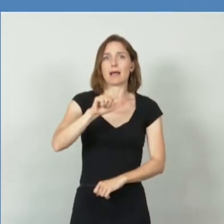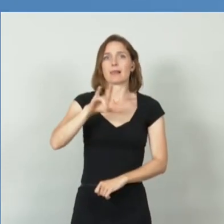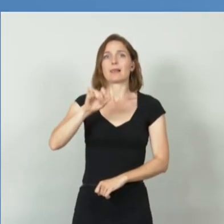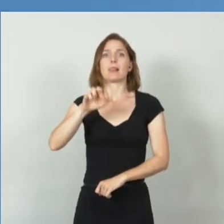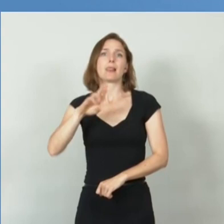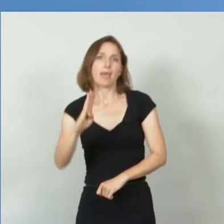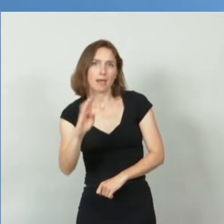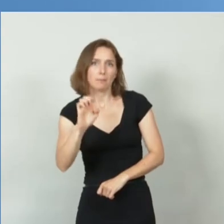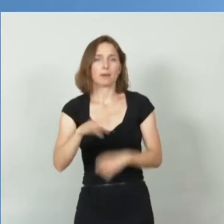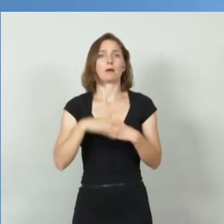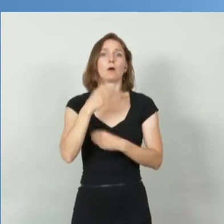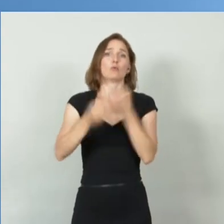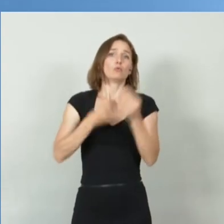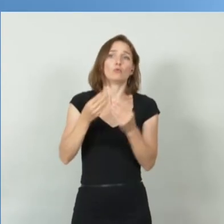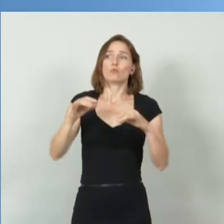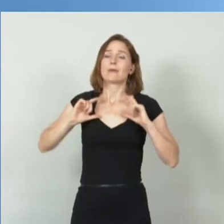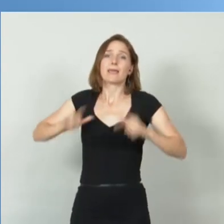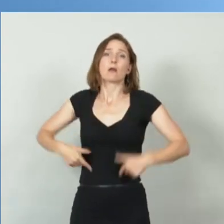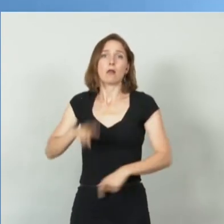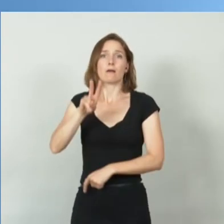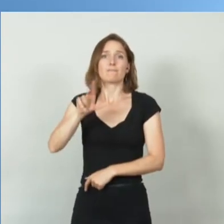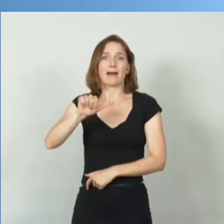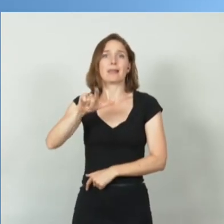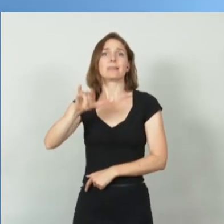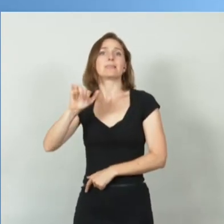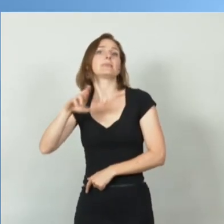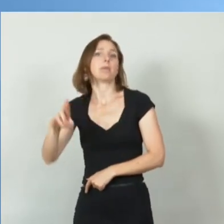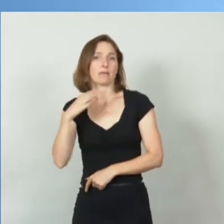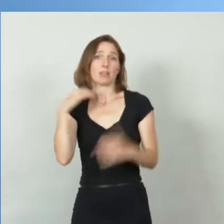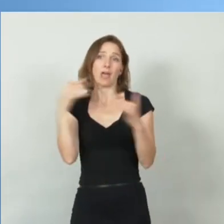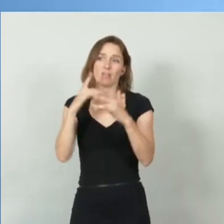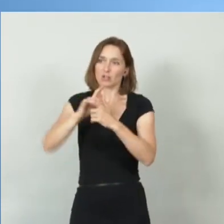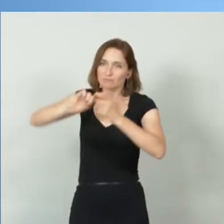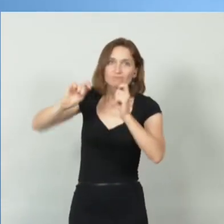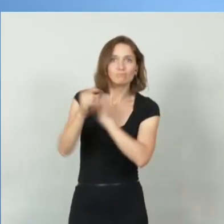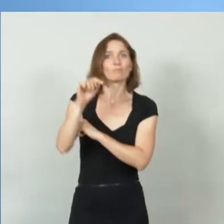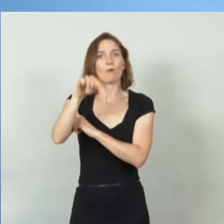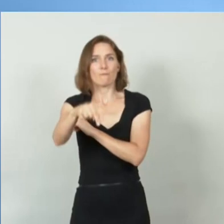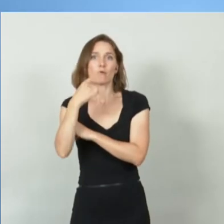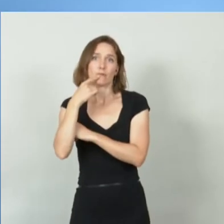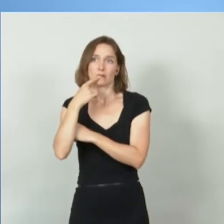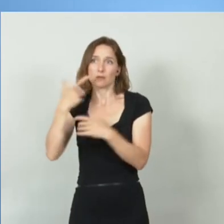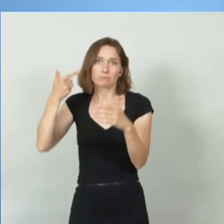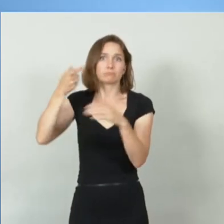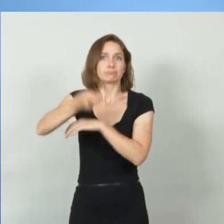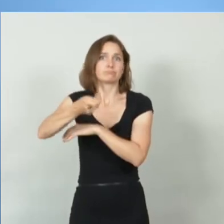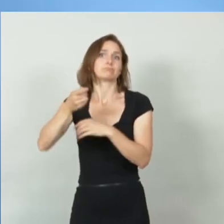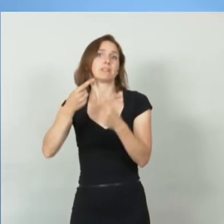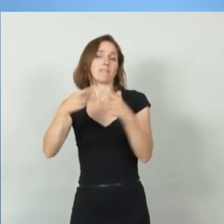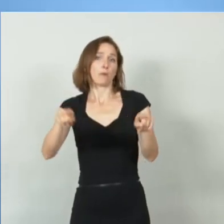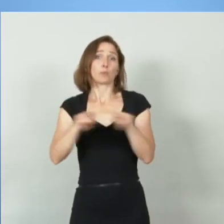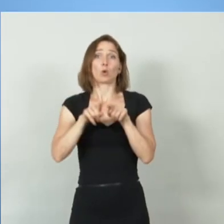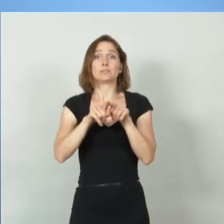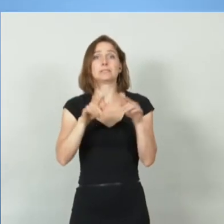Vallier aussi et enfin je citerai encore une hausse légère concernant les fouilles archéologiques sur le site de l'esplanade qui